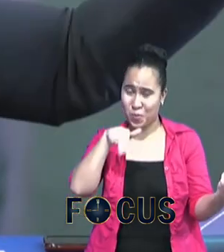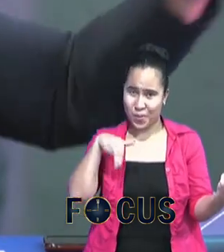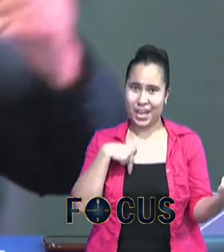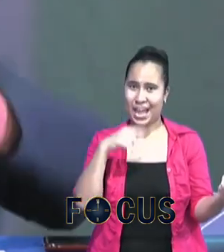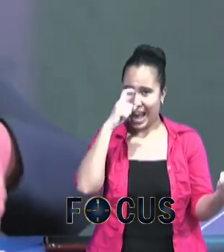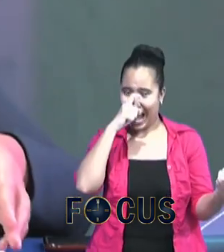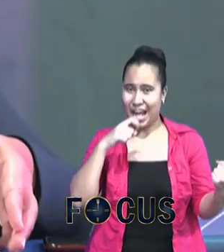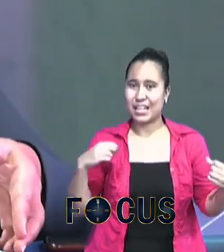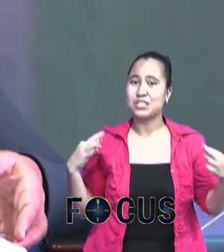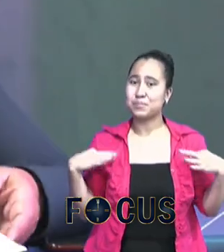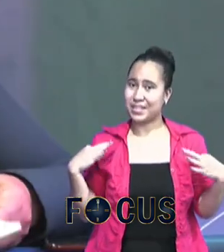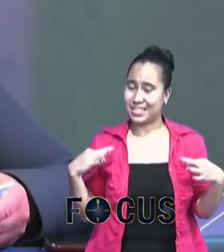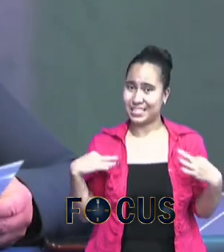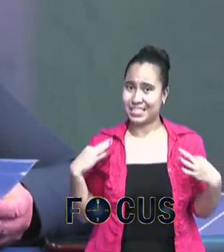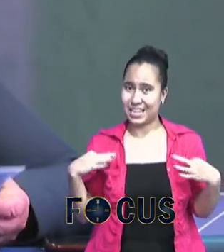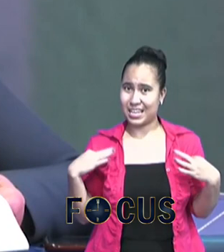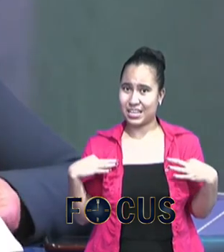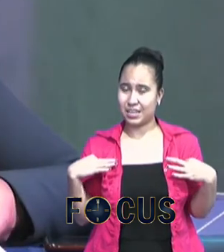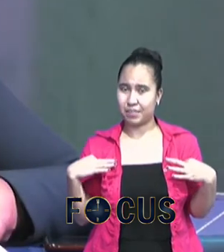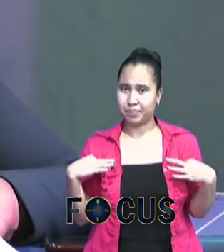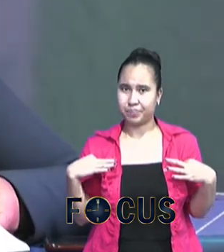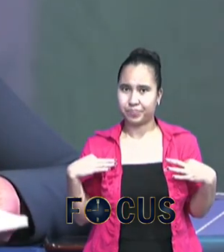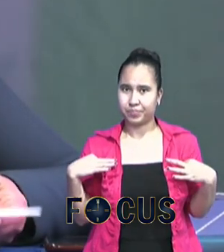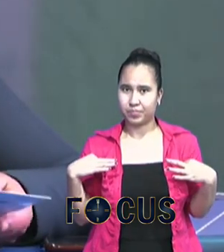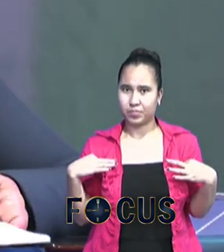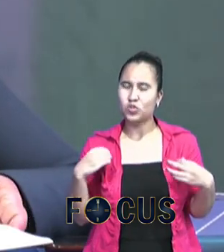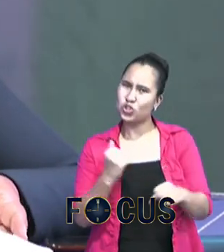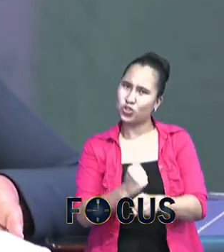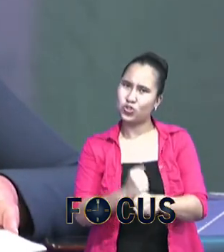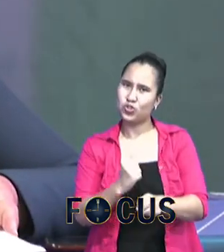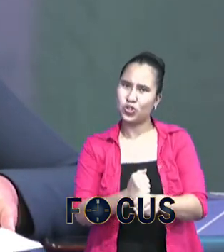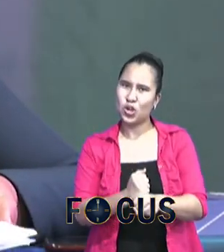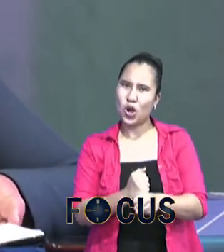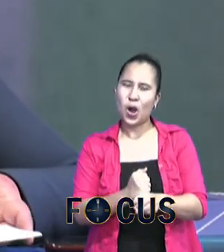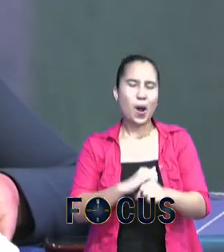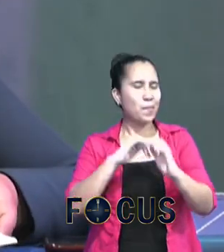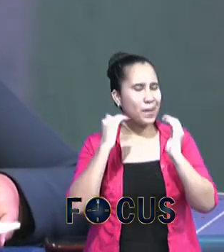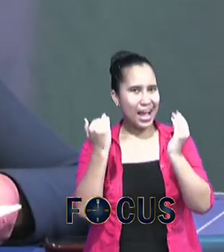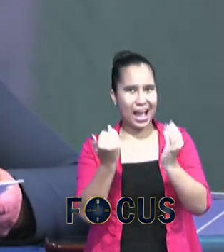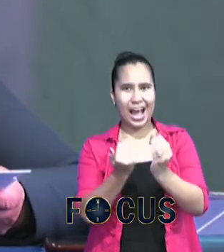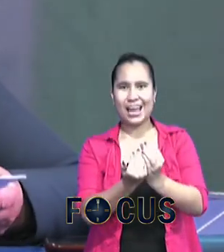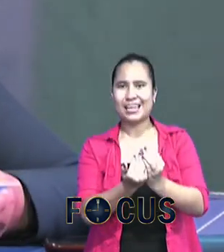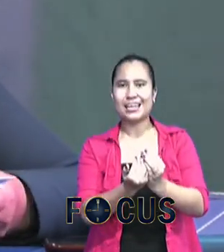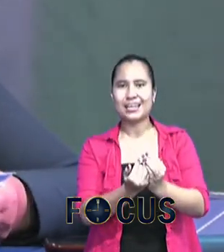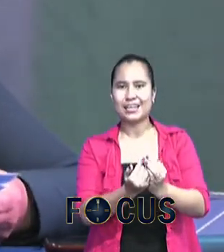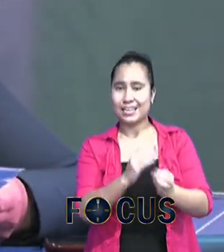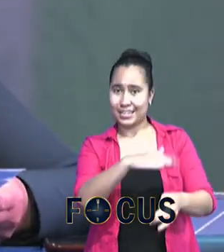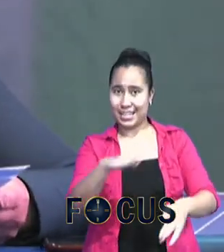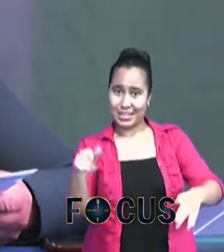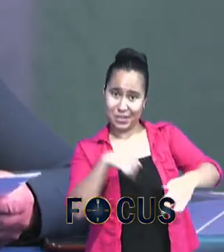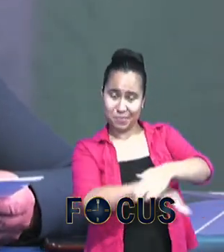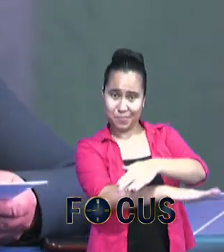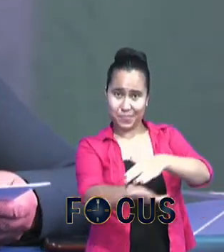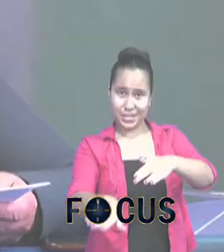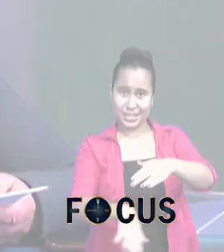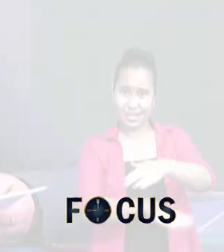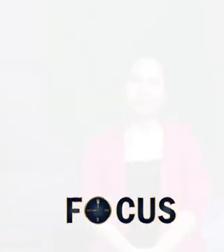om al die kinderen daar ook te bereiken op de juiste manier en dan met kwalitatief goed